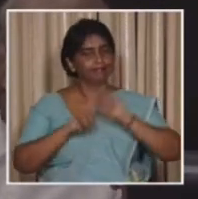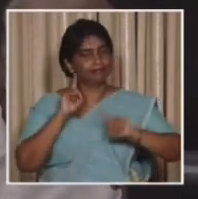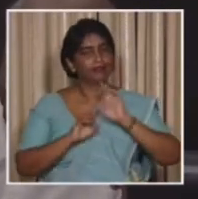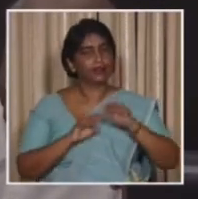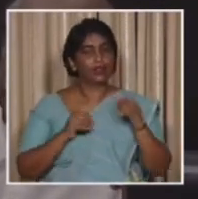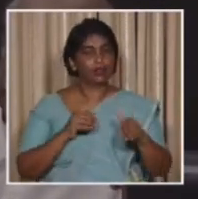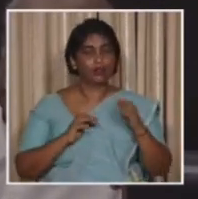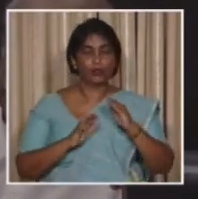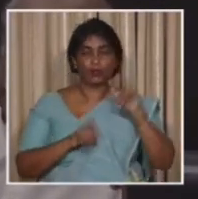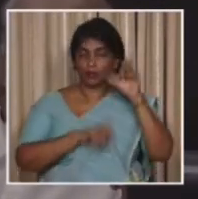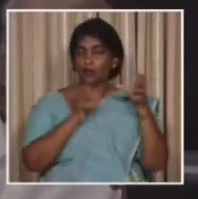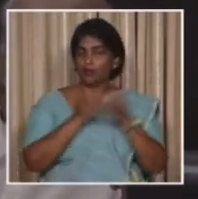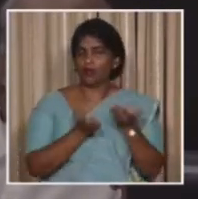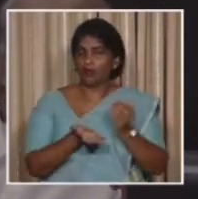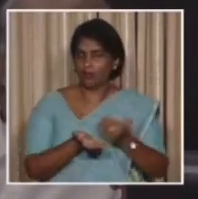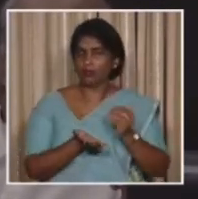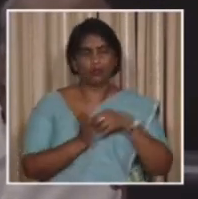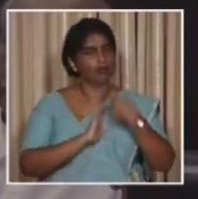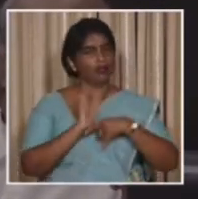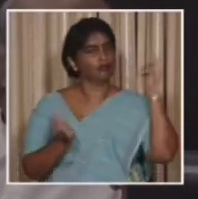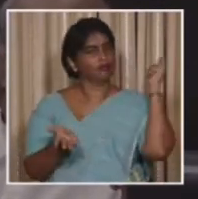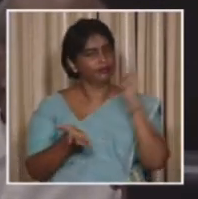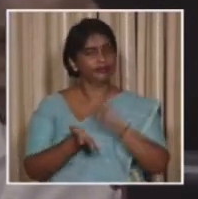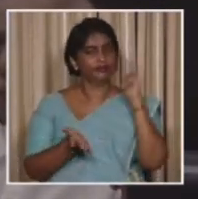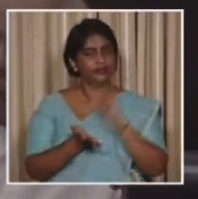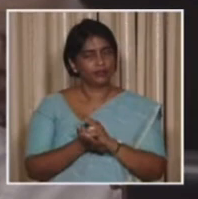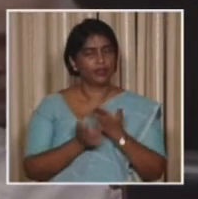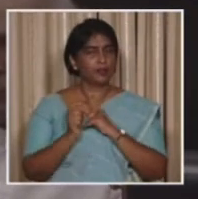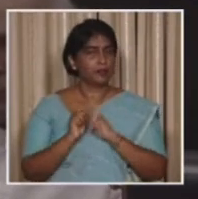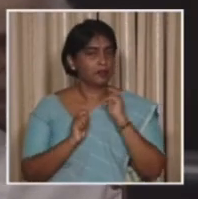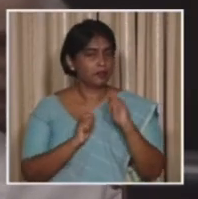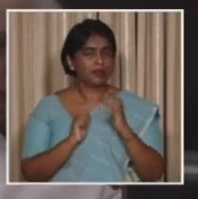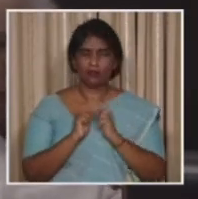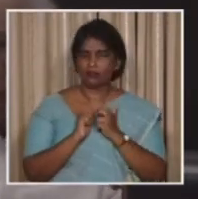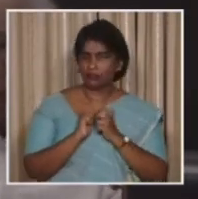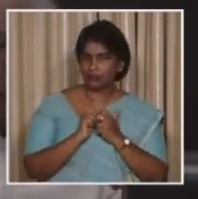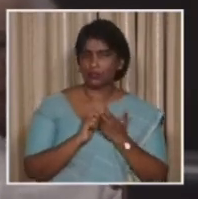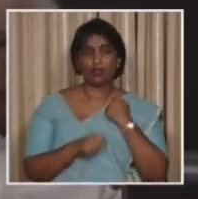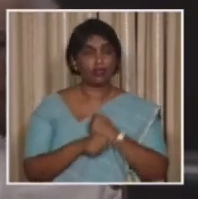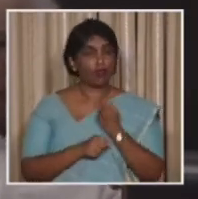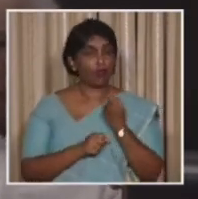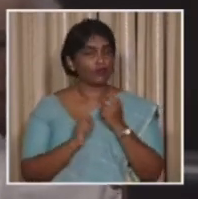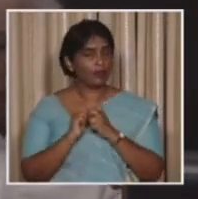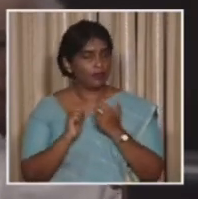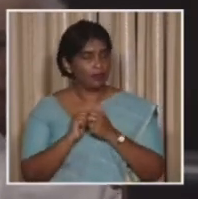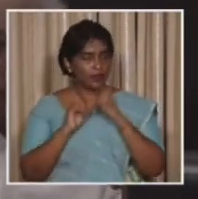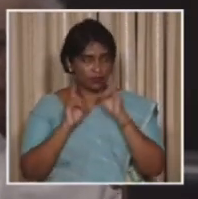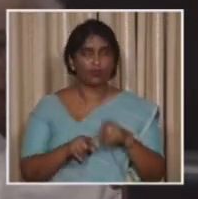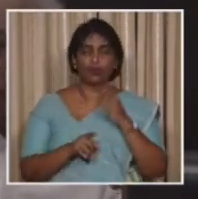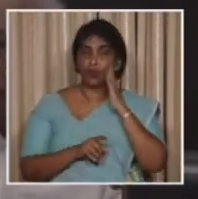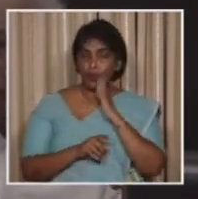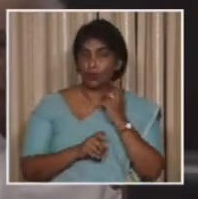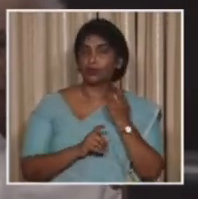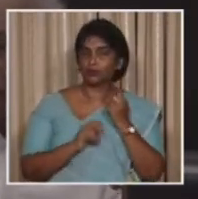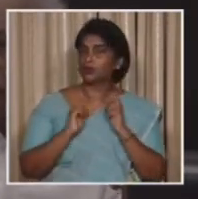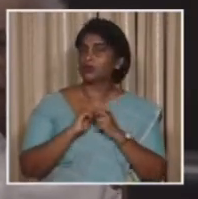මේ දූත කණ්ඩායම් වරින් වර ශ්‍රී ලංකාවට පැමිණ ගෙවුම් ශේෂයේ අර්බුදය රාජ්‍ය මූල අර්බුදයමෙන් විදේශ